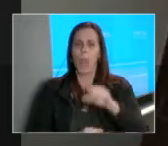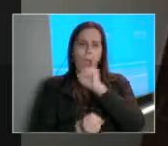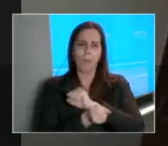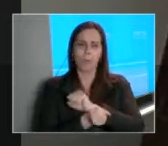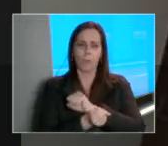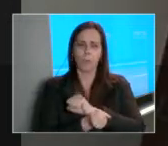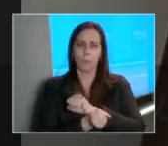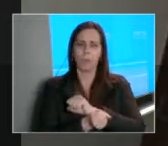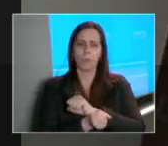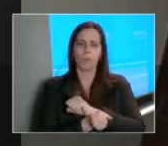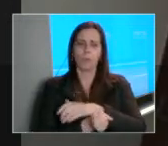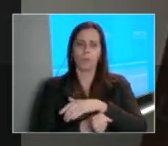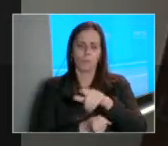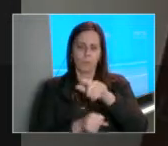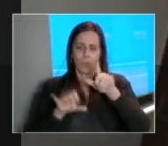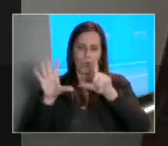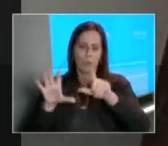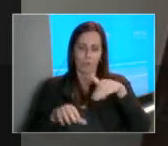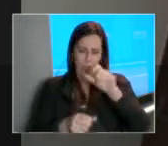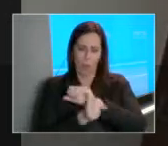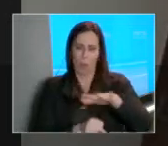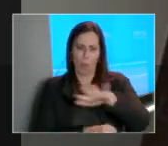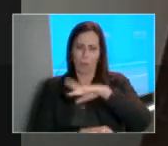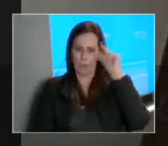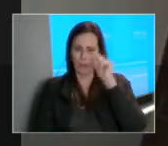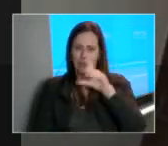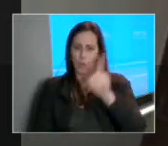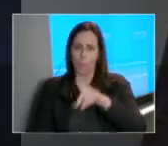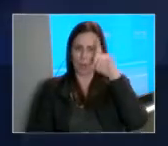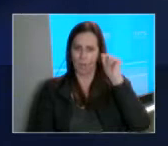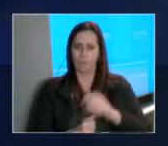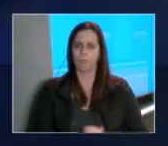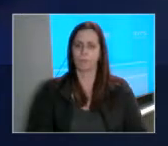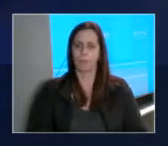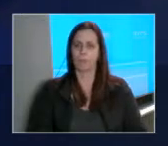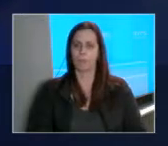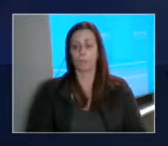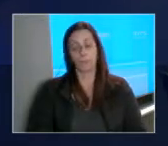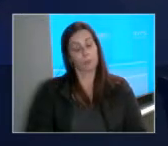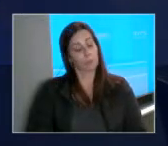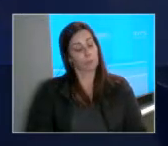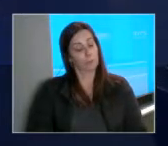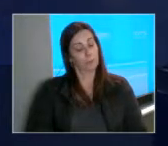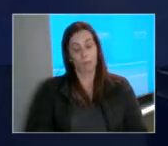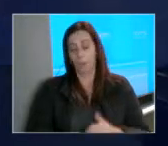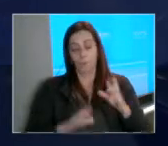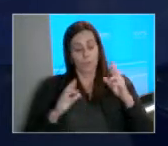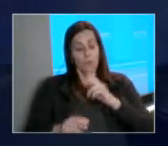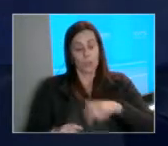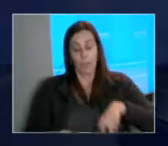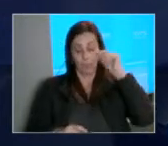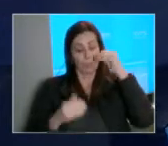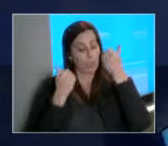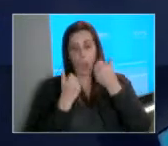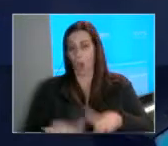כביר, רחוב דרך, בן צבי, 77, תל אביב, דרום תל אביב. אני מאחל לעיריית תל אביב כישלון מוחלט בפינוי